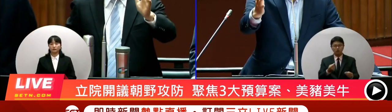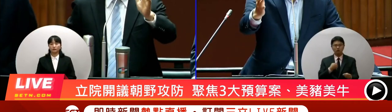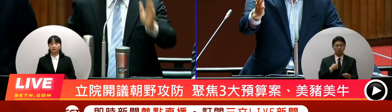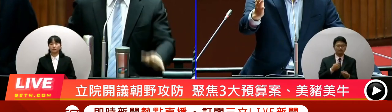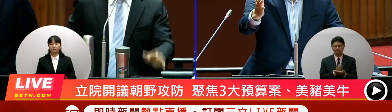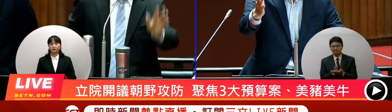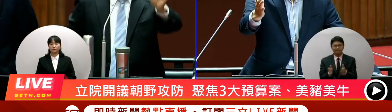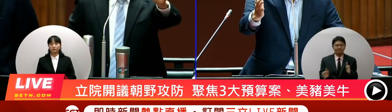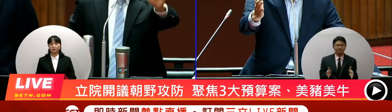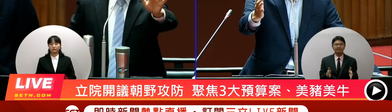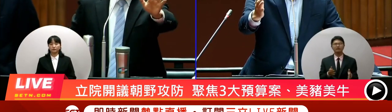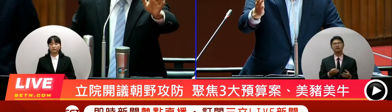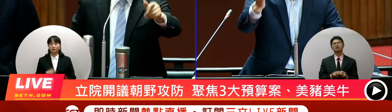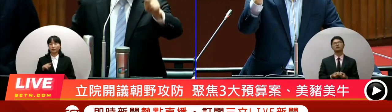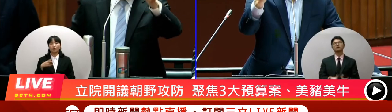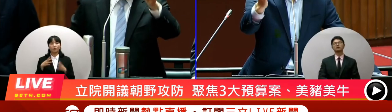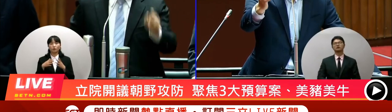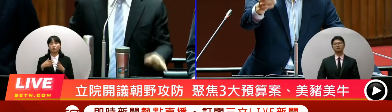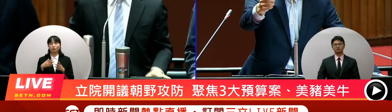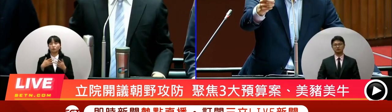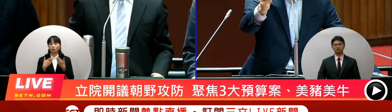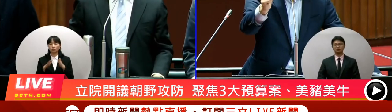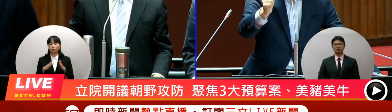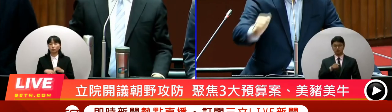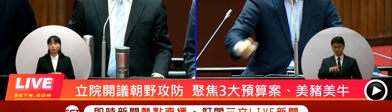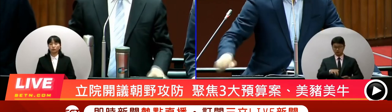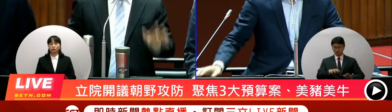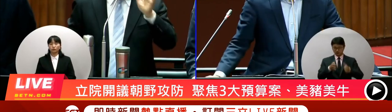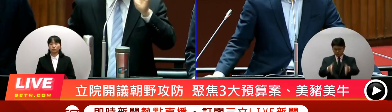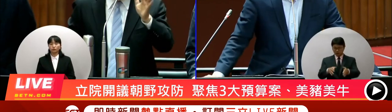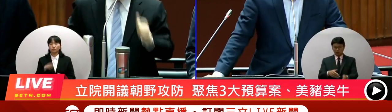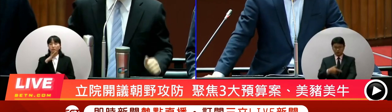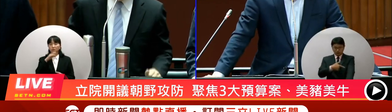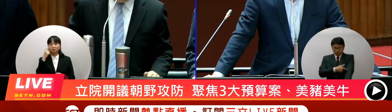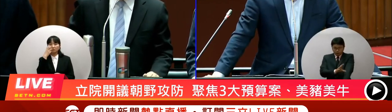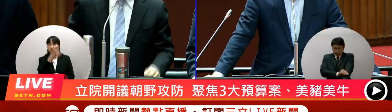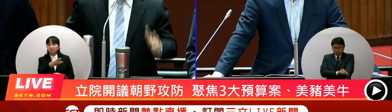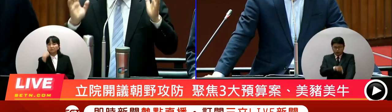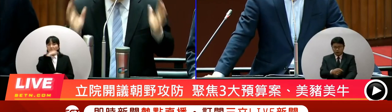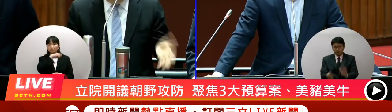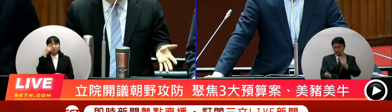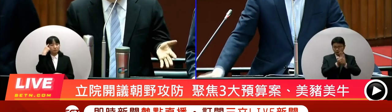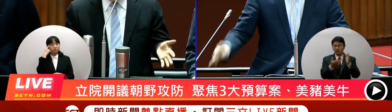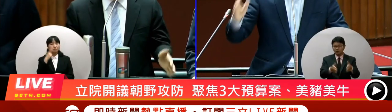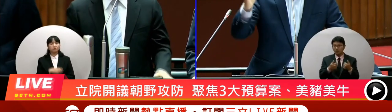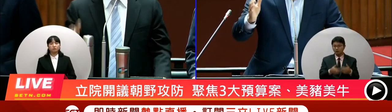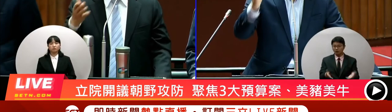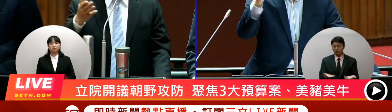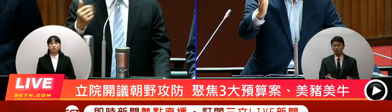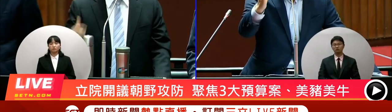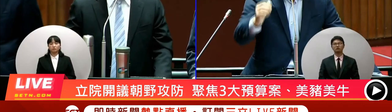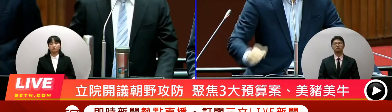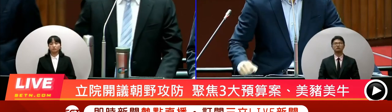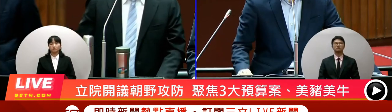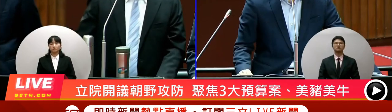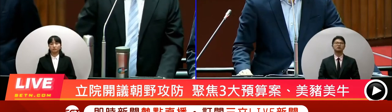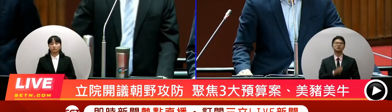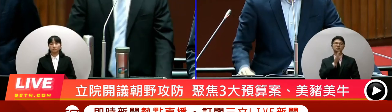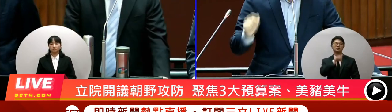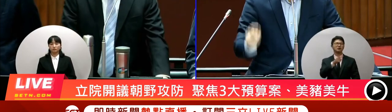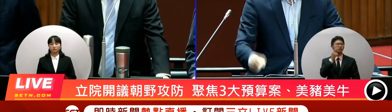简单的问题院长 你买 你到底要不要标示含有瘦肉精 低估台湾人的智商 而是院长你低估台湾人